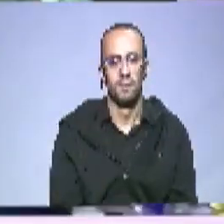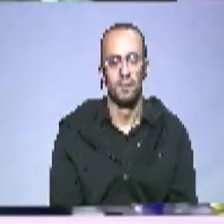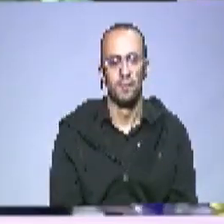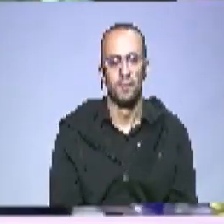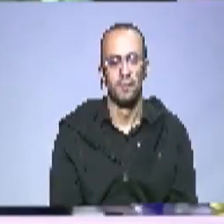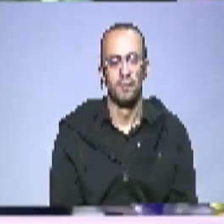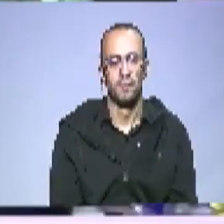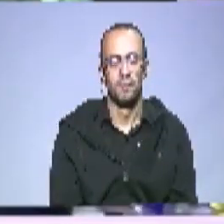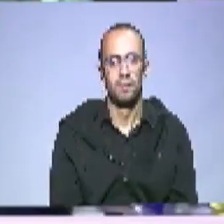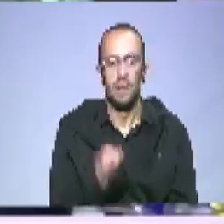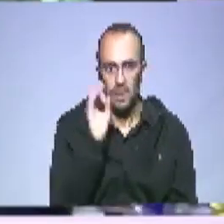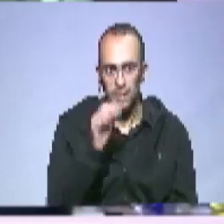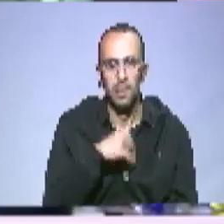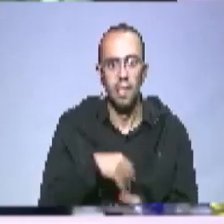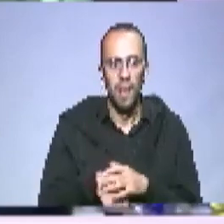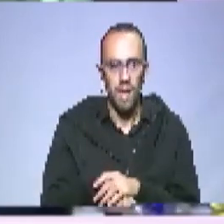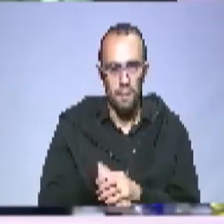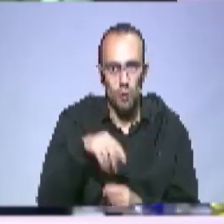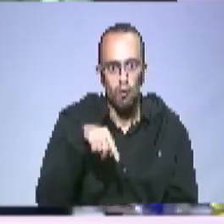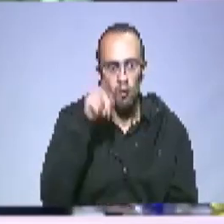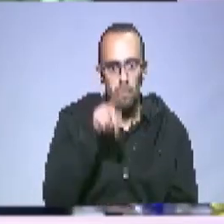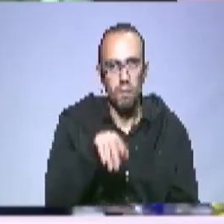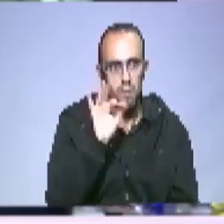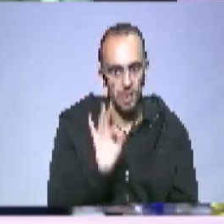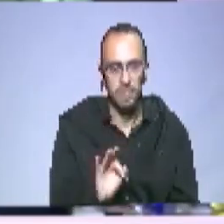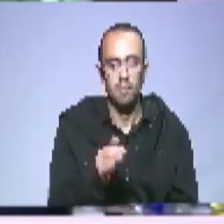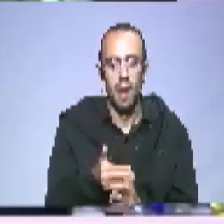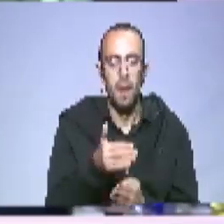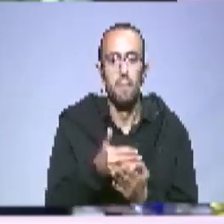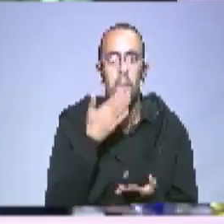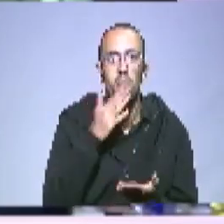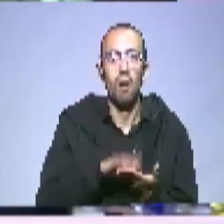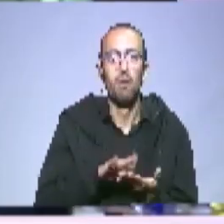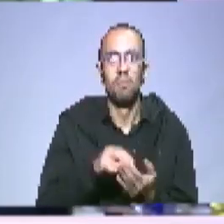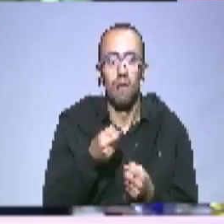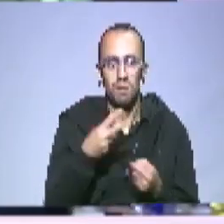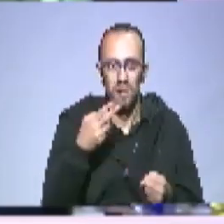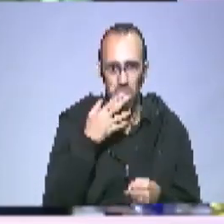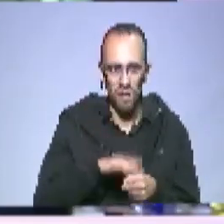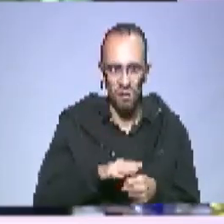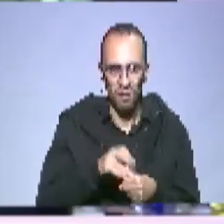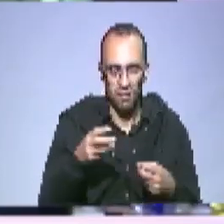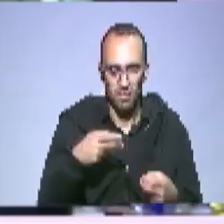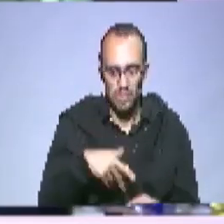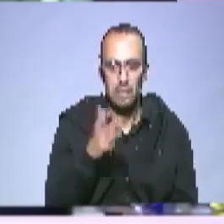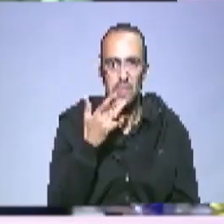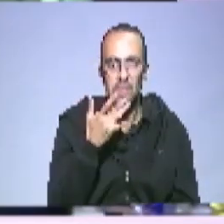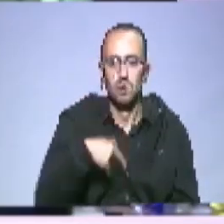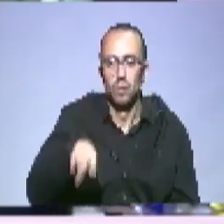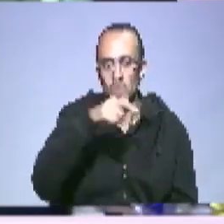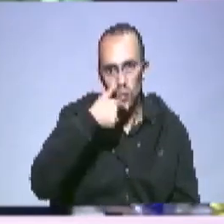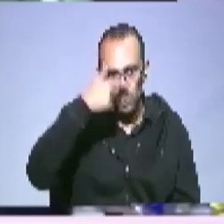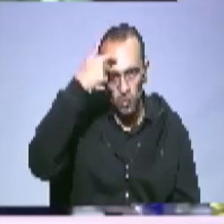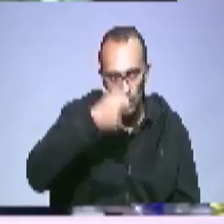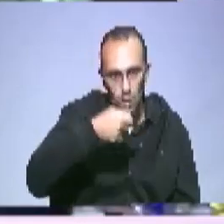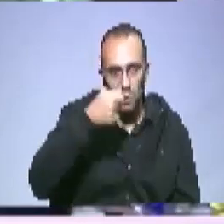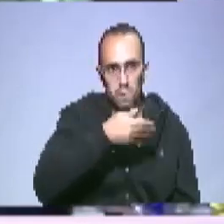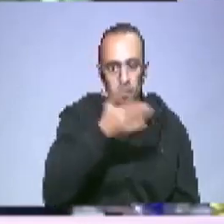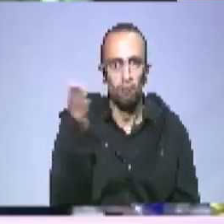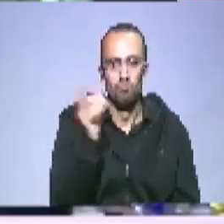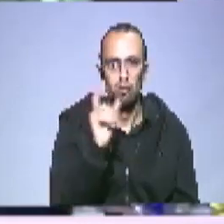عايزينها. لازم هعمل حلقه برضو كده قبل ما رمضان يخلص ان شاء الله، كل سنه وهم طيبين، ونعمل حلقه